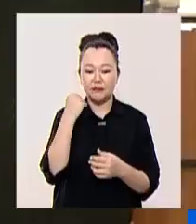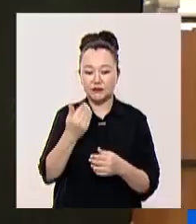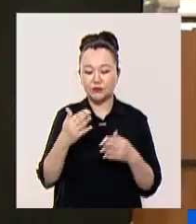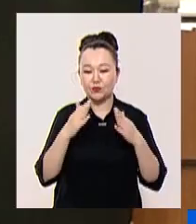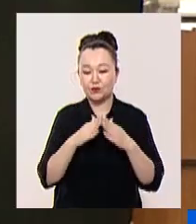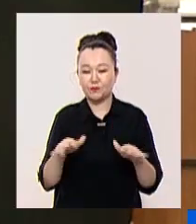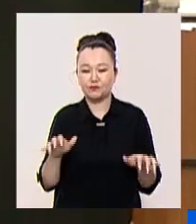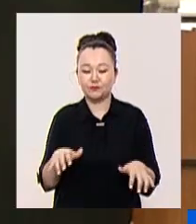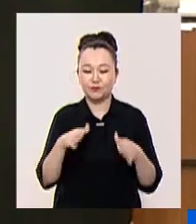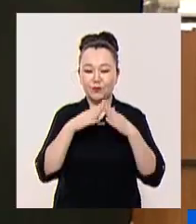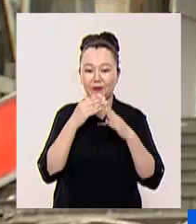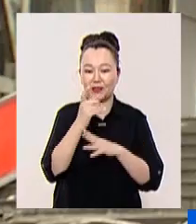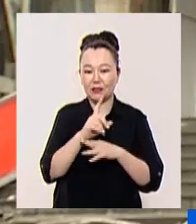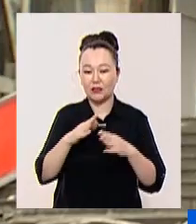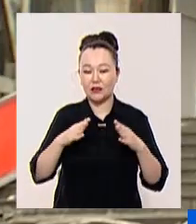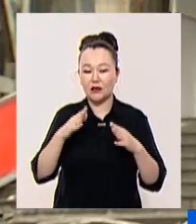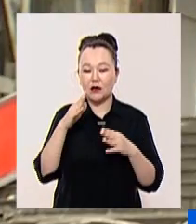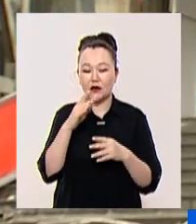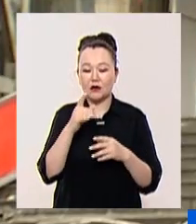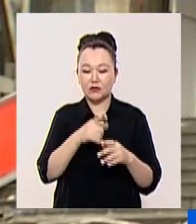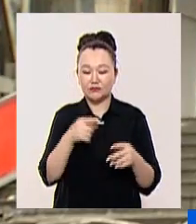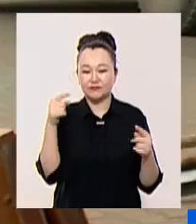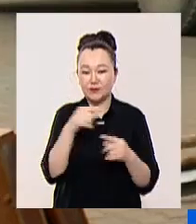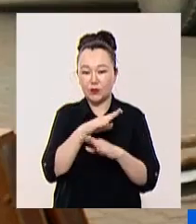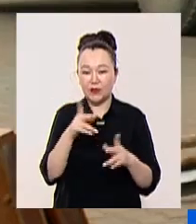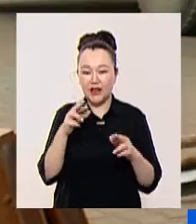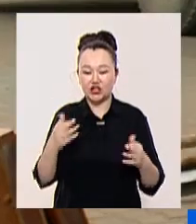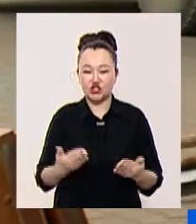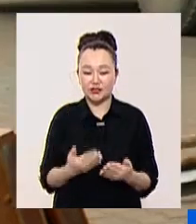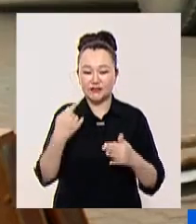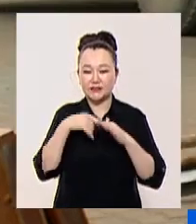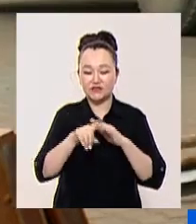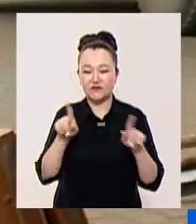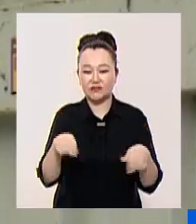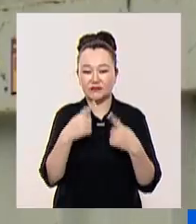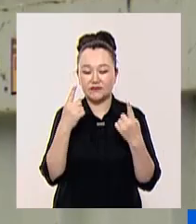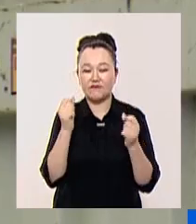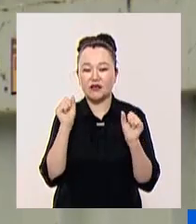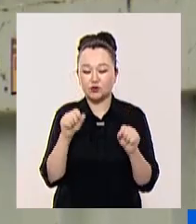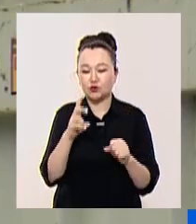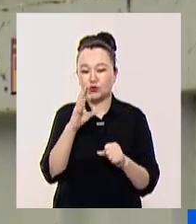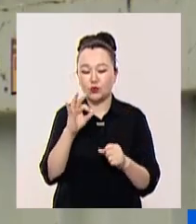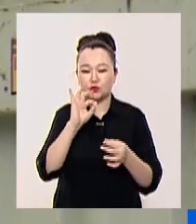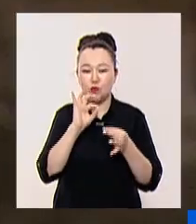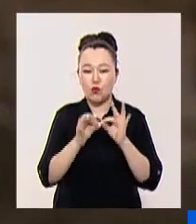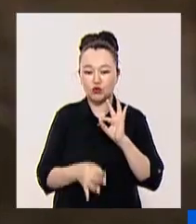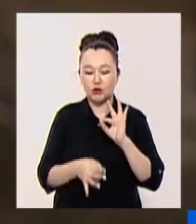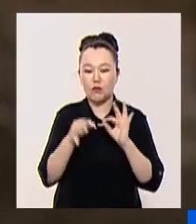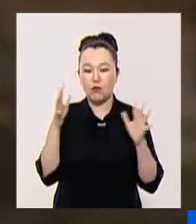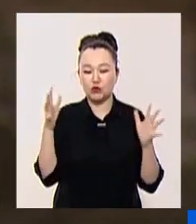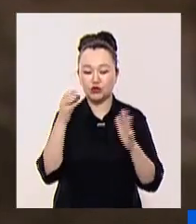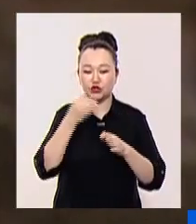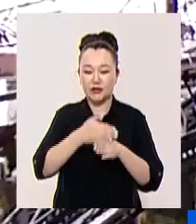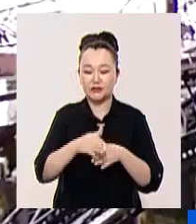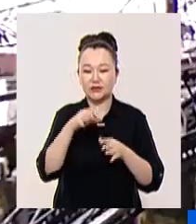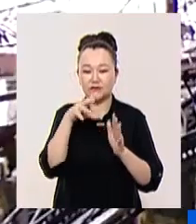резиденция президента признана экспертами ограниченно пригодной к эксплуатации. Это значит, что восстанавливать ее возможно, но сложно, ведь большая часть